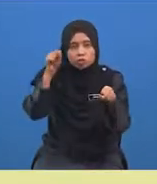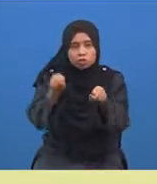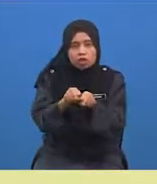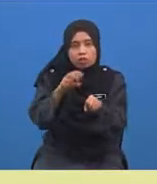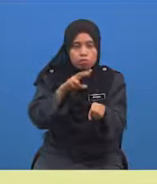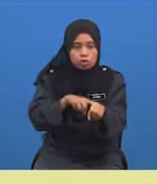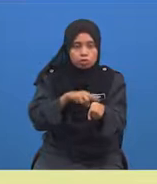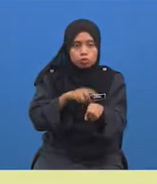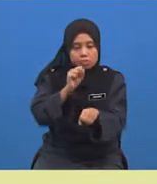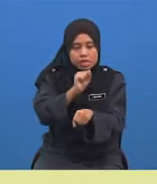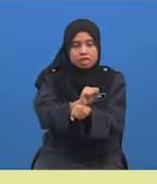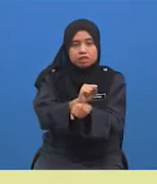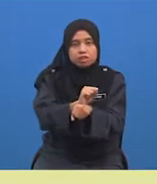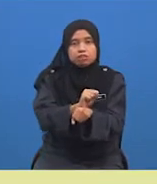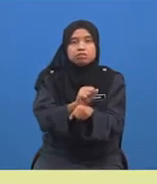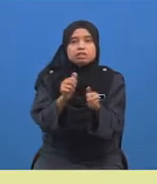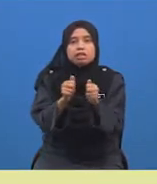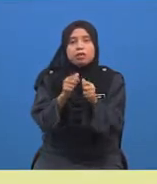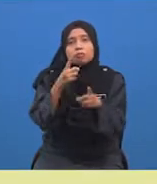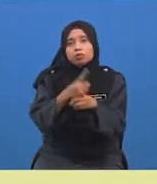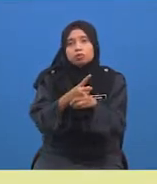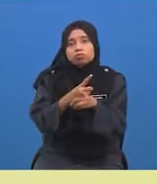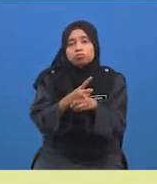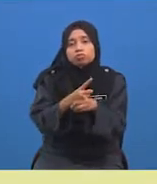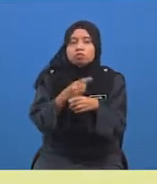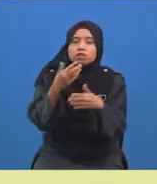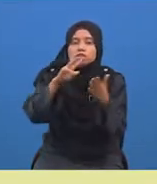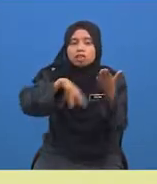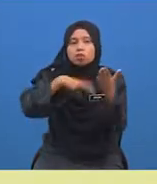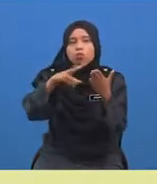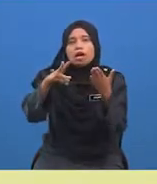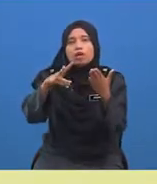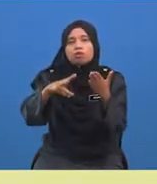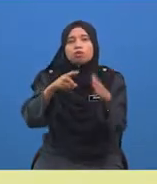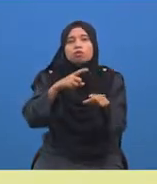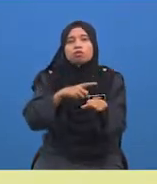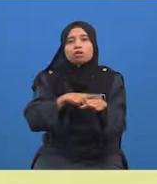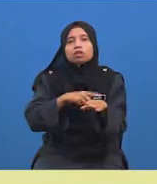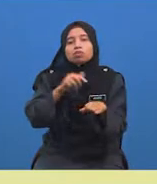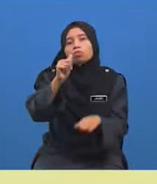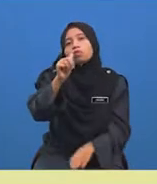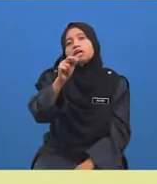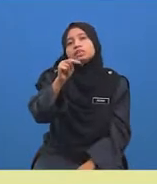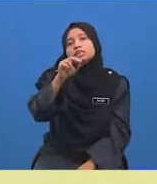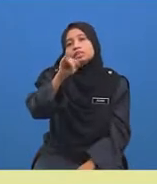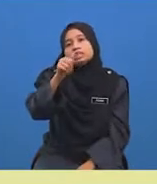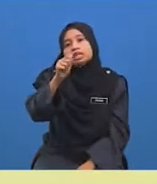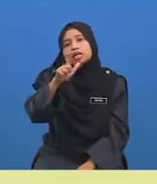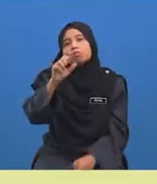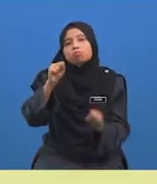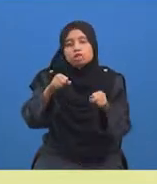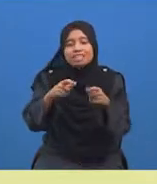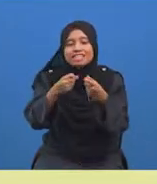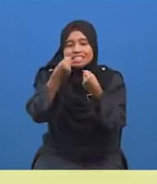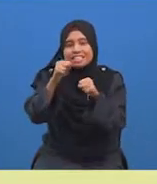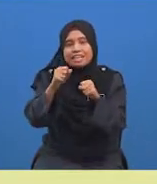keperluan mereka. Selain dari menyediakan waktu kerja anjal, pihak pengurusan juga boleh menyediakan tempat